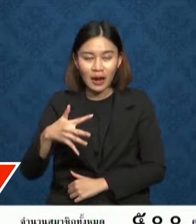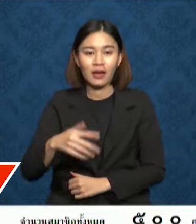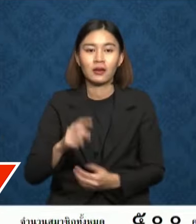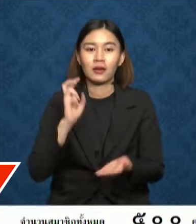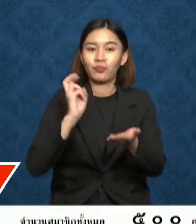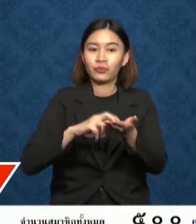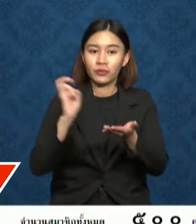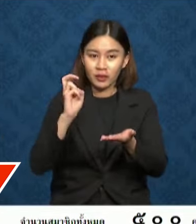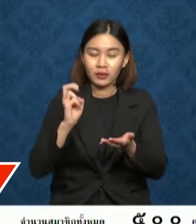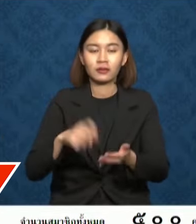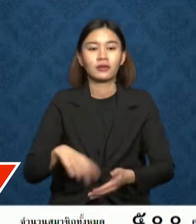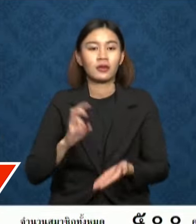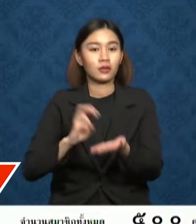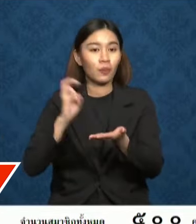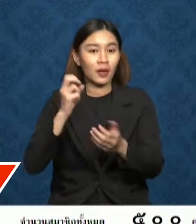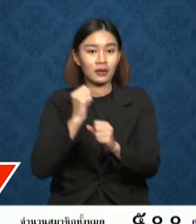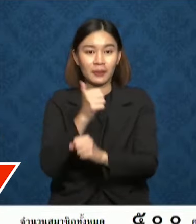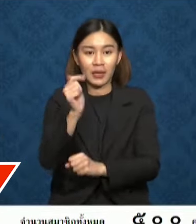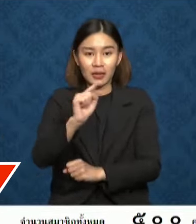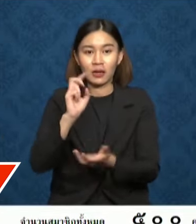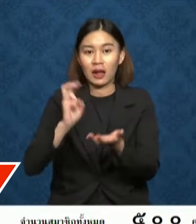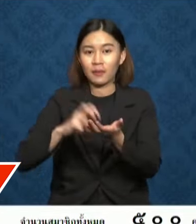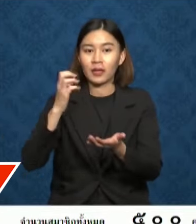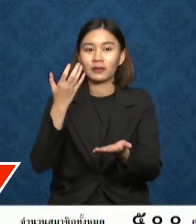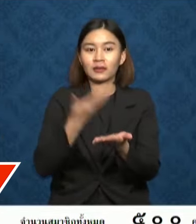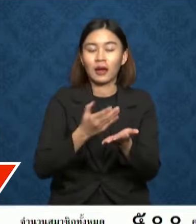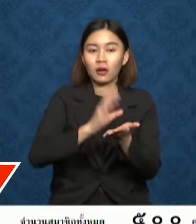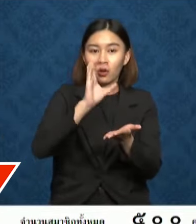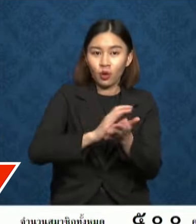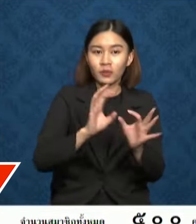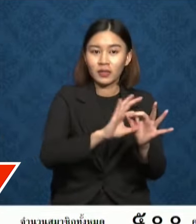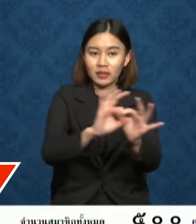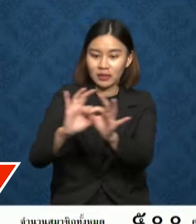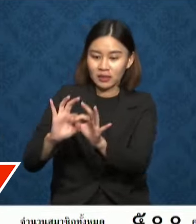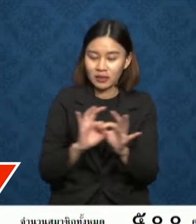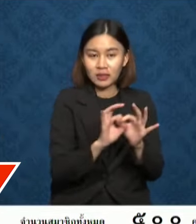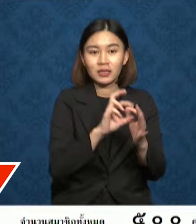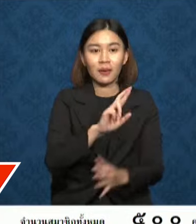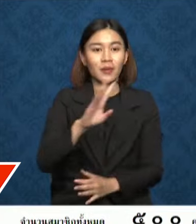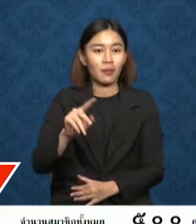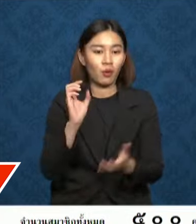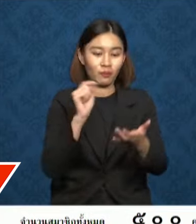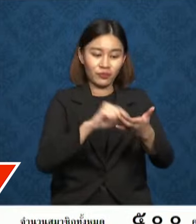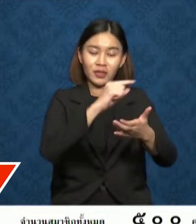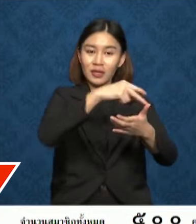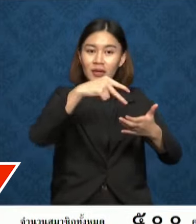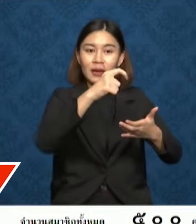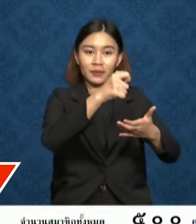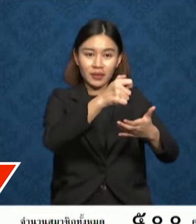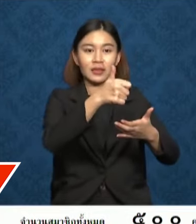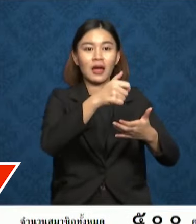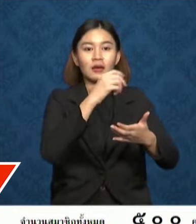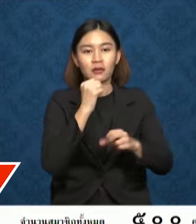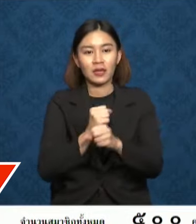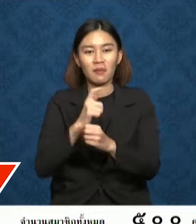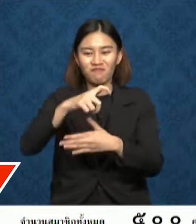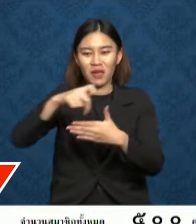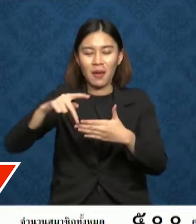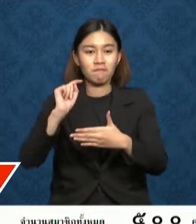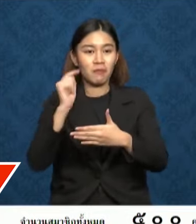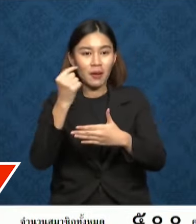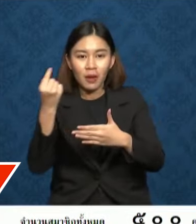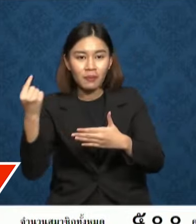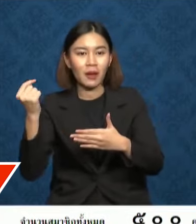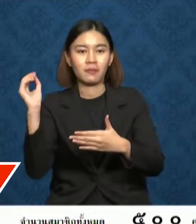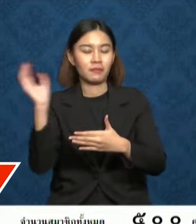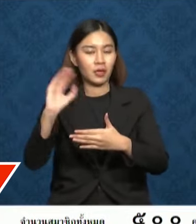ที่จะอนุมัรได้ảคออัุมัรงบปิ effort เทั้นเพื่ไมใหมีการผลิด Tabsonsson